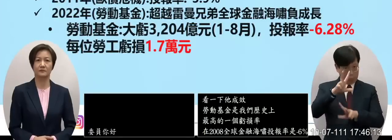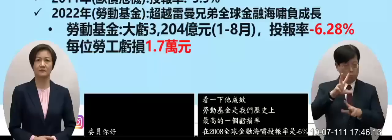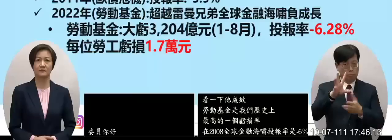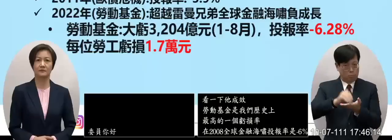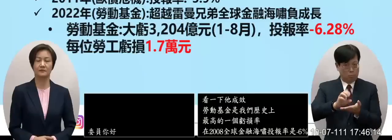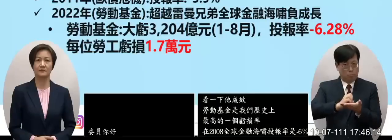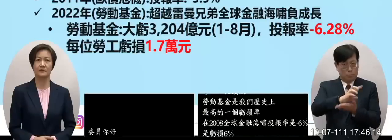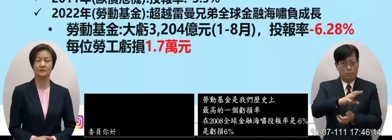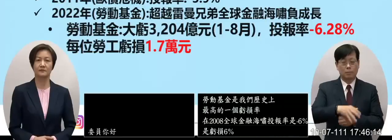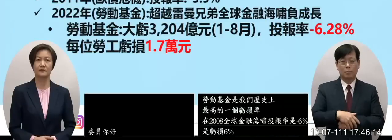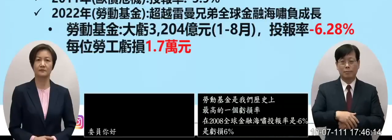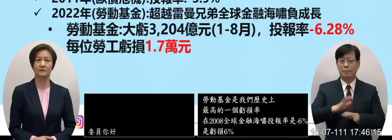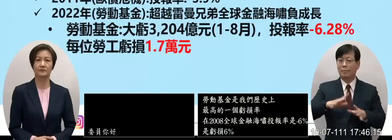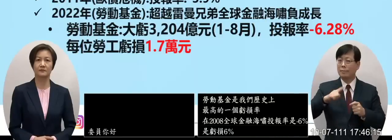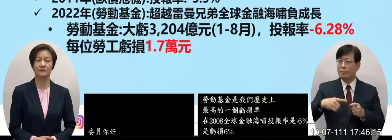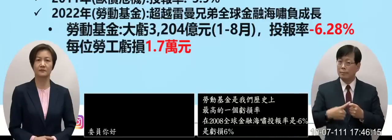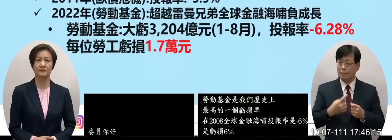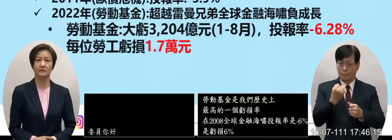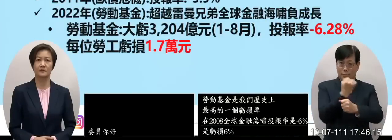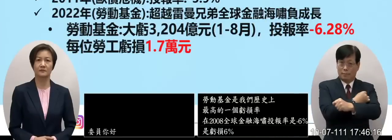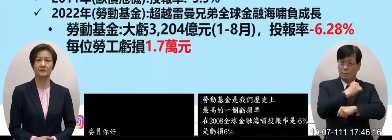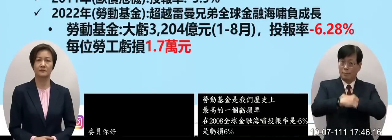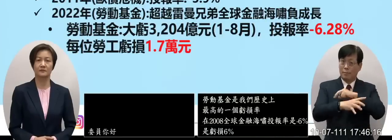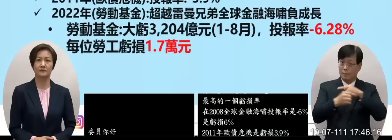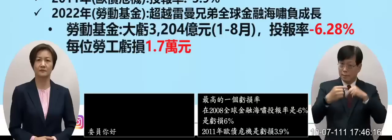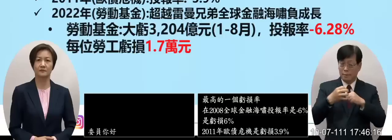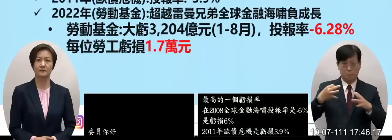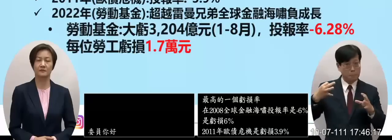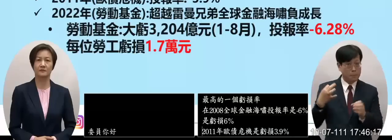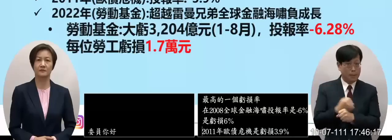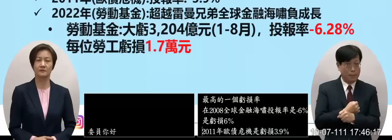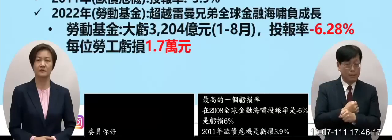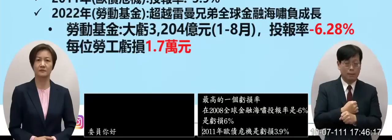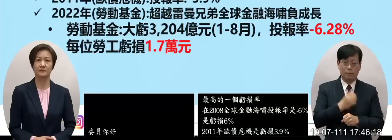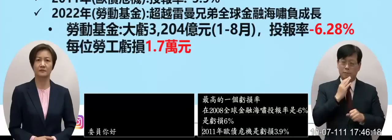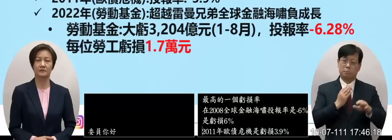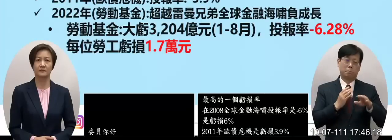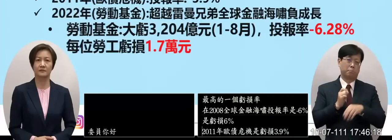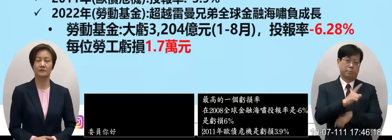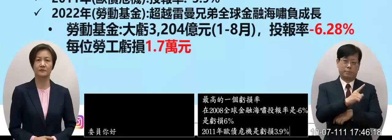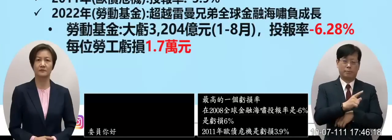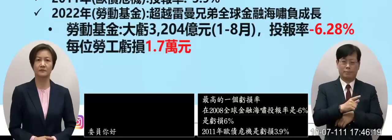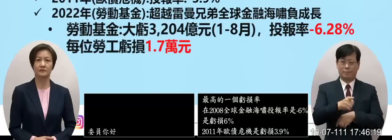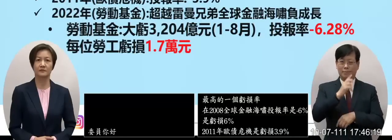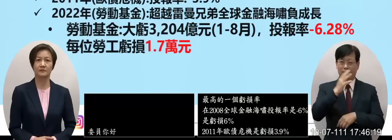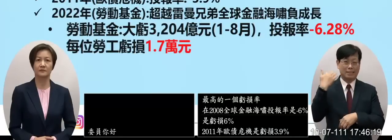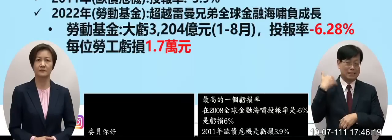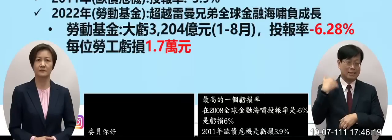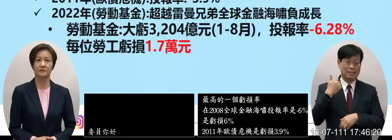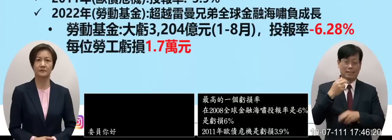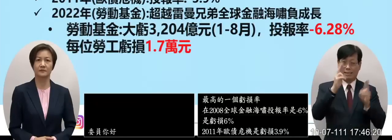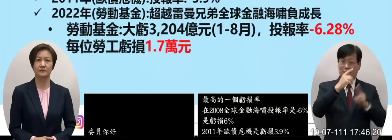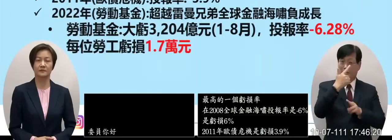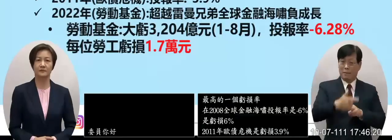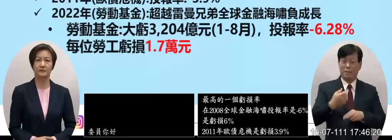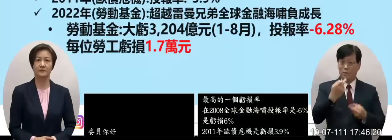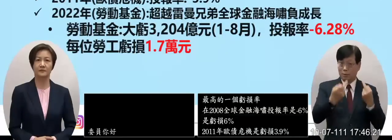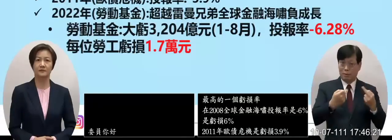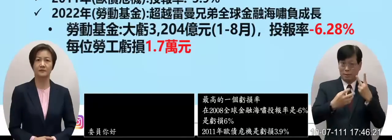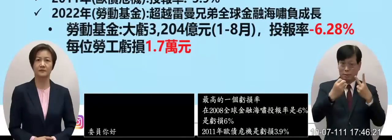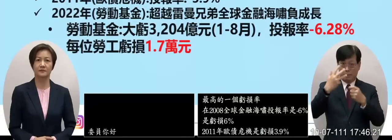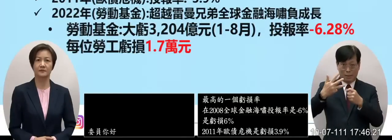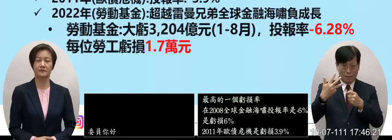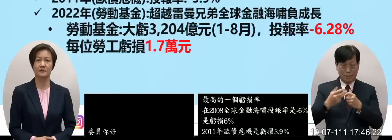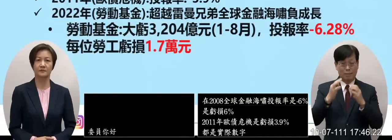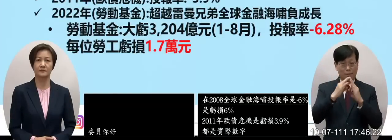面数字出来。可是今年劳动基金呢，亏损是超越雷曼兄弟2008年的金